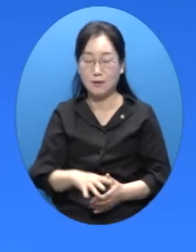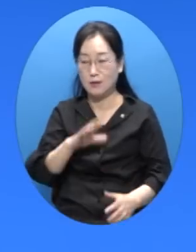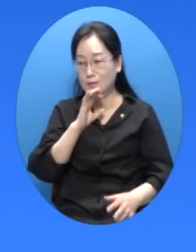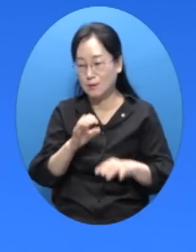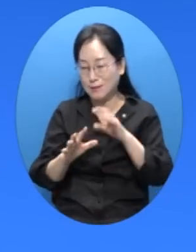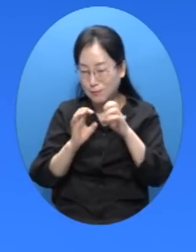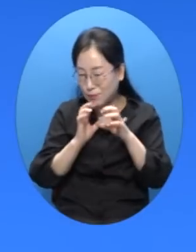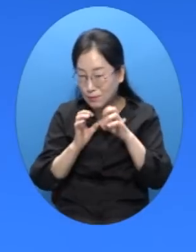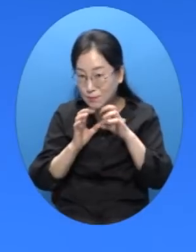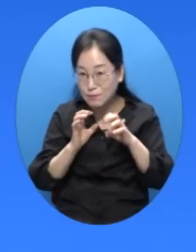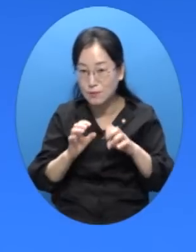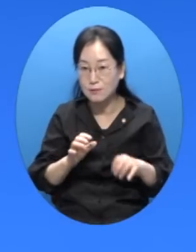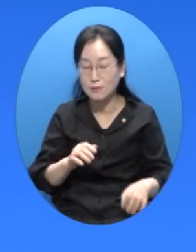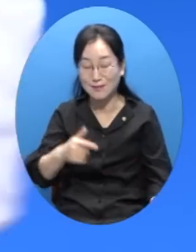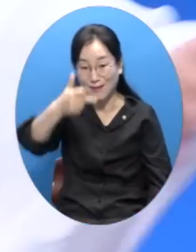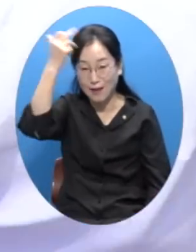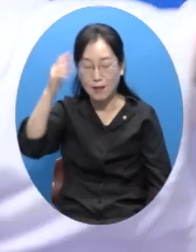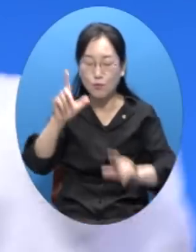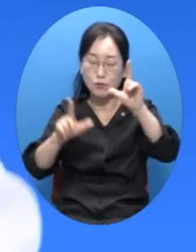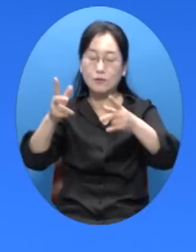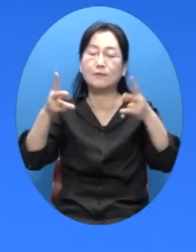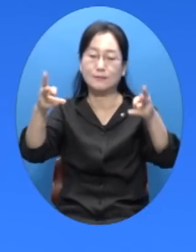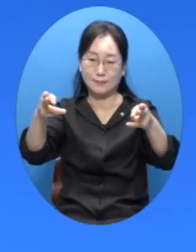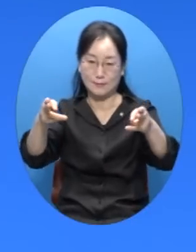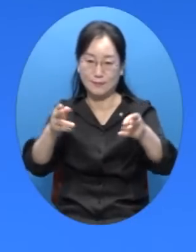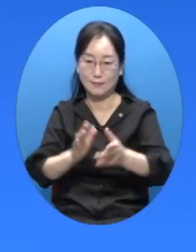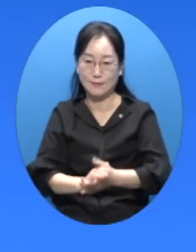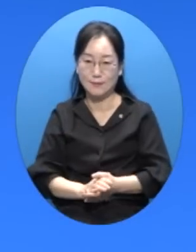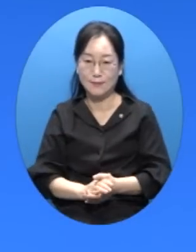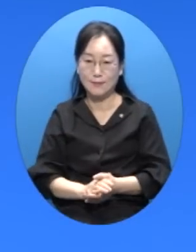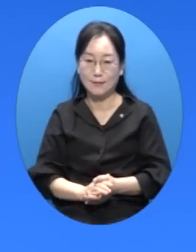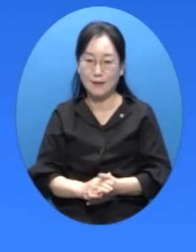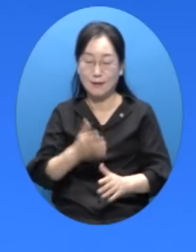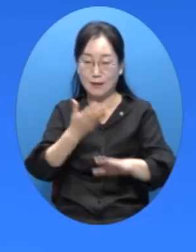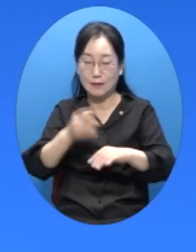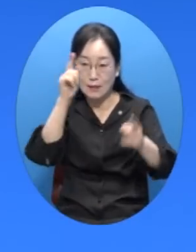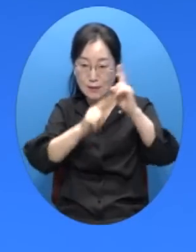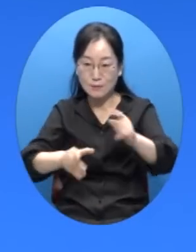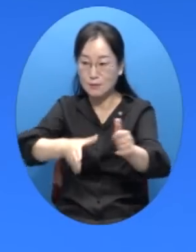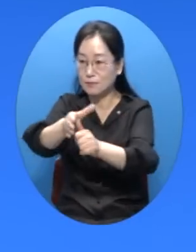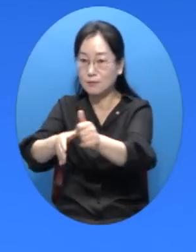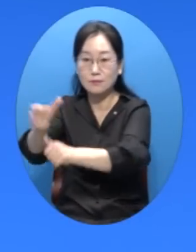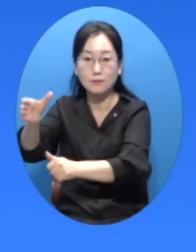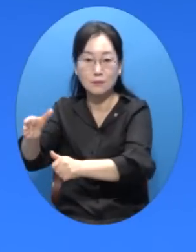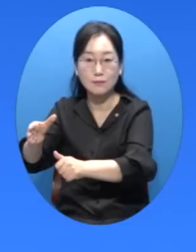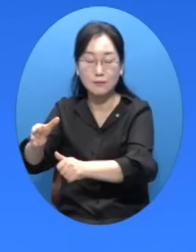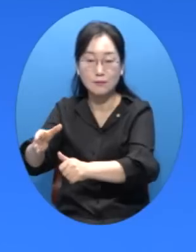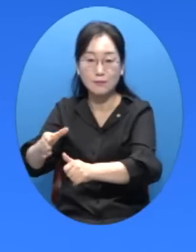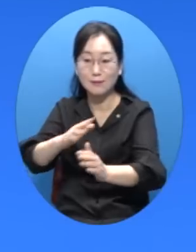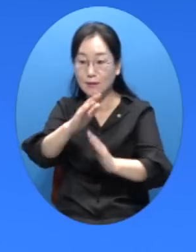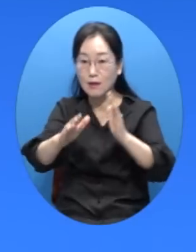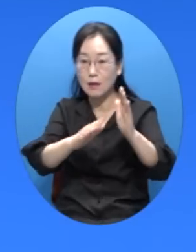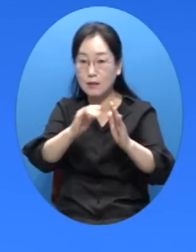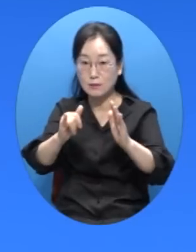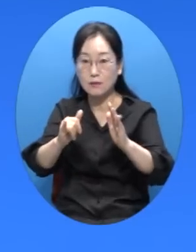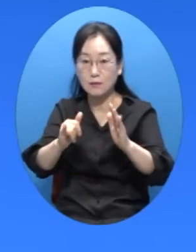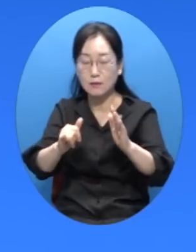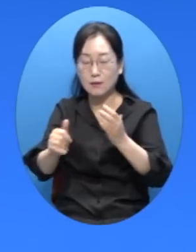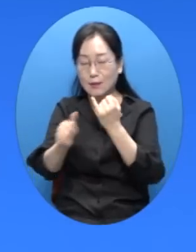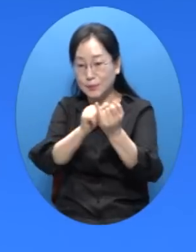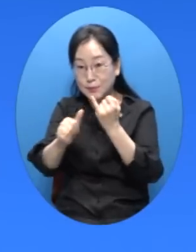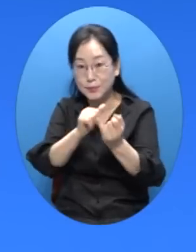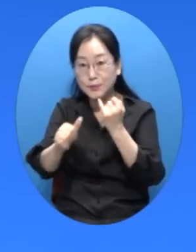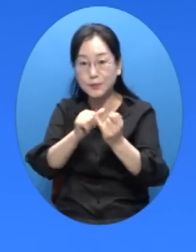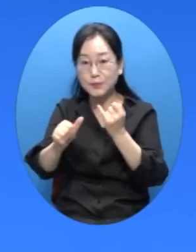원망과 불평했던 나의 옛사람 모습은 다 내던져 버리고 남에게 상처를 주고 가정에 늘 문제를